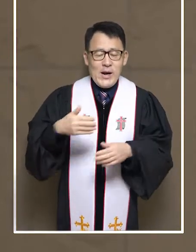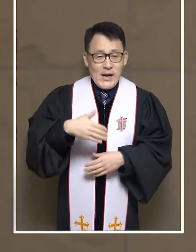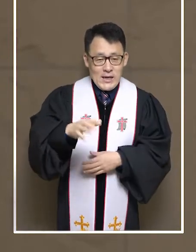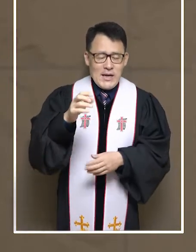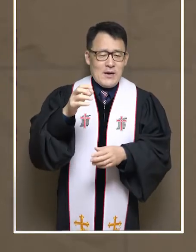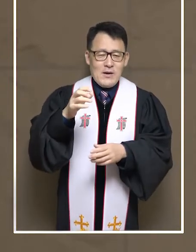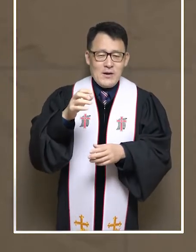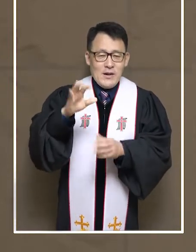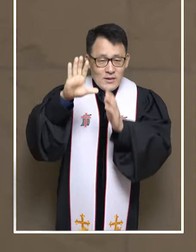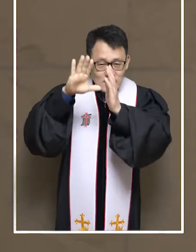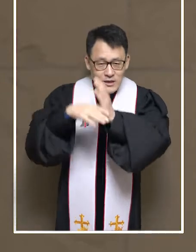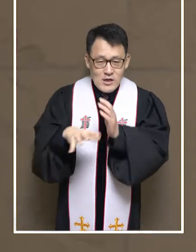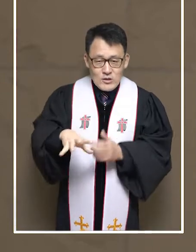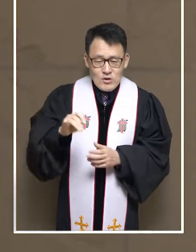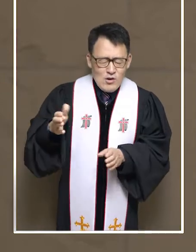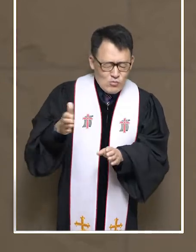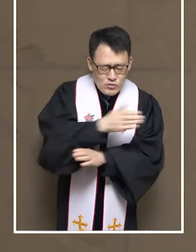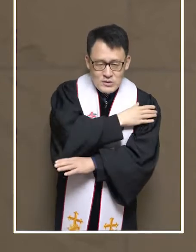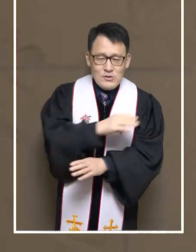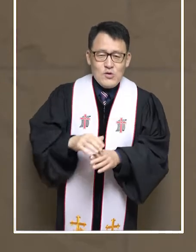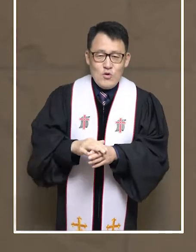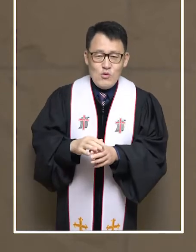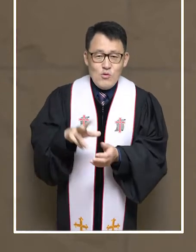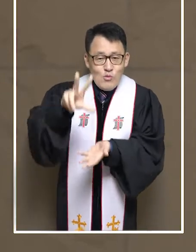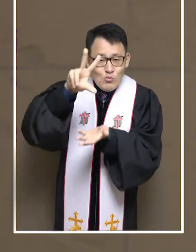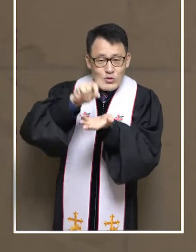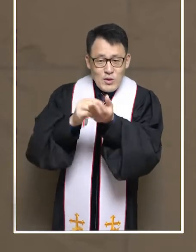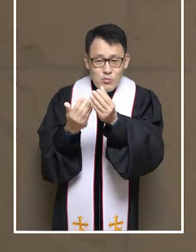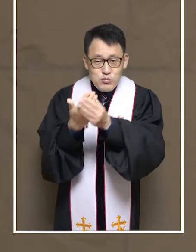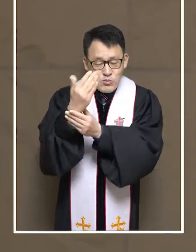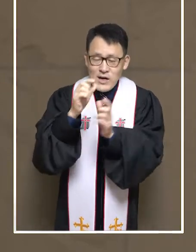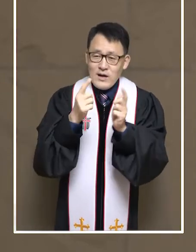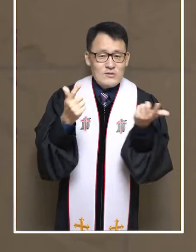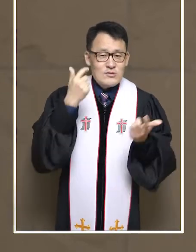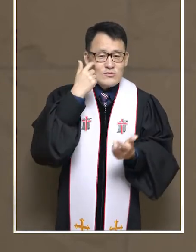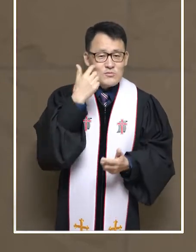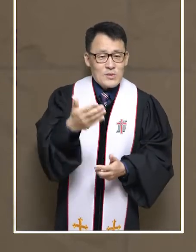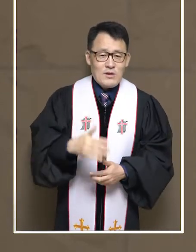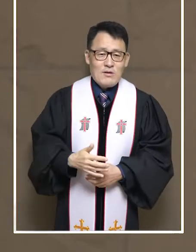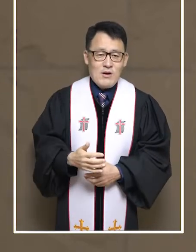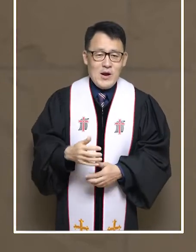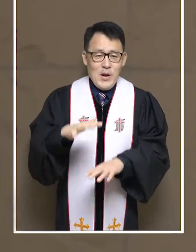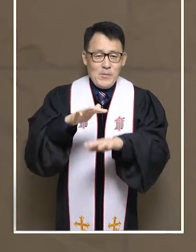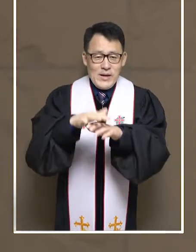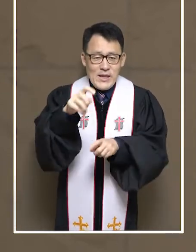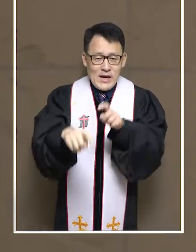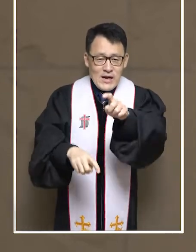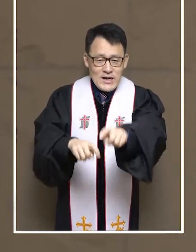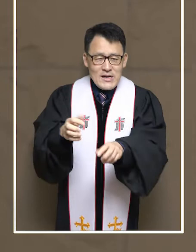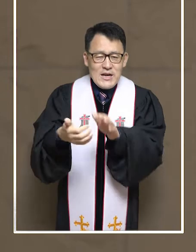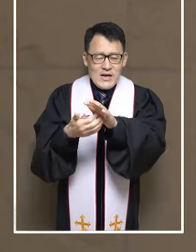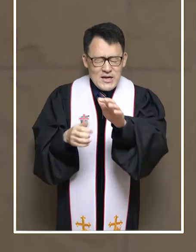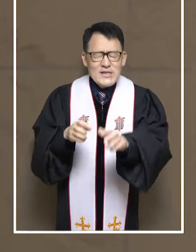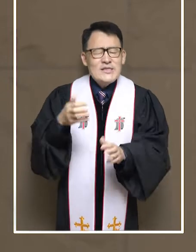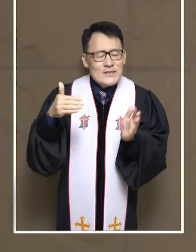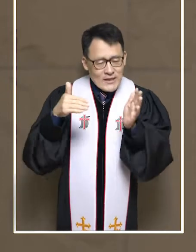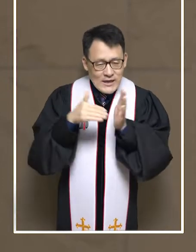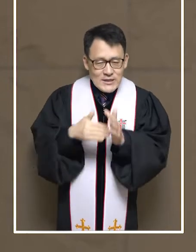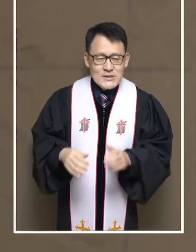그런데 요셉이 애굽에 가자마자 처음부터 밭으로 나간 건 아니질 않습니까? 그가